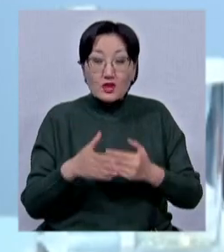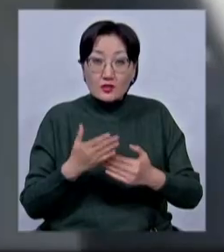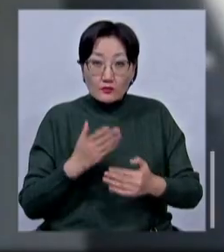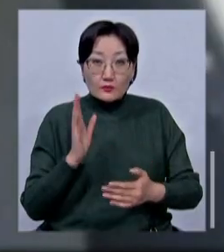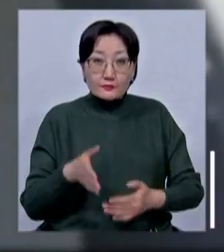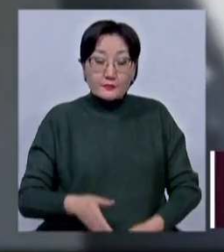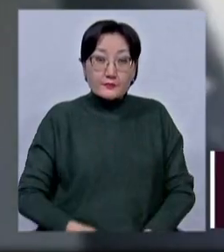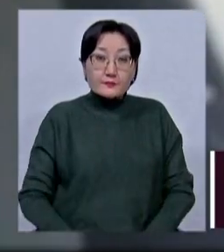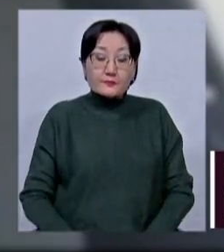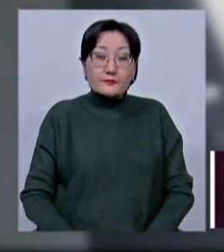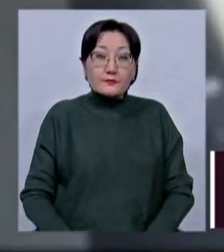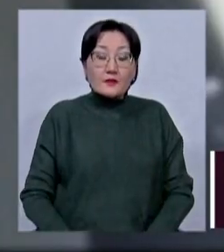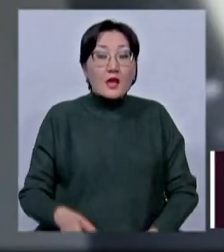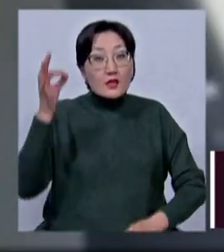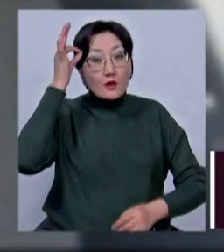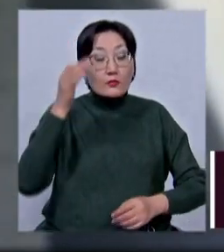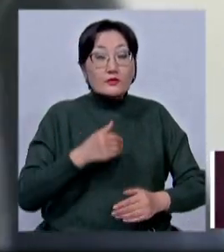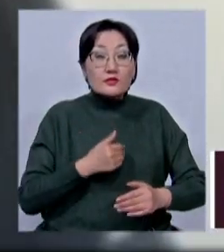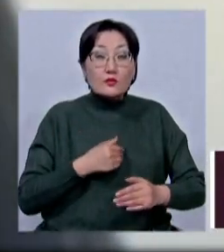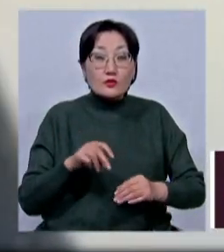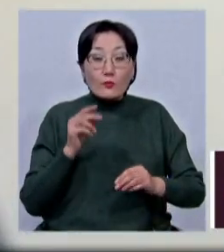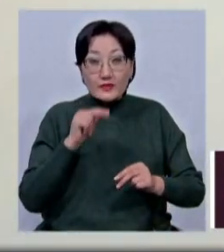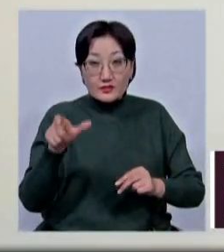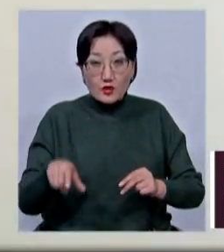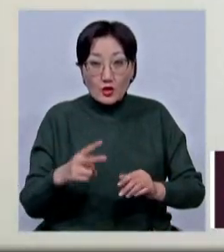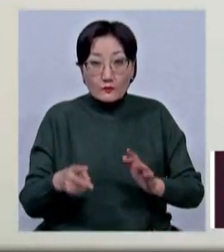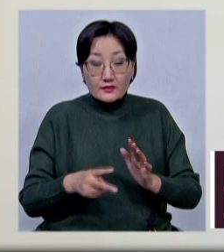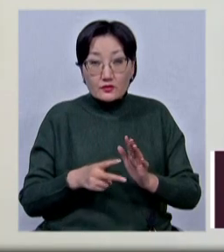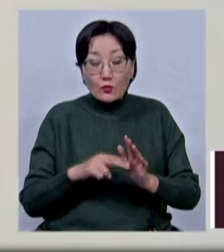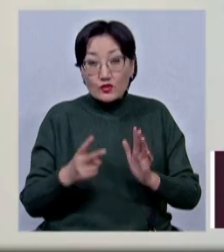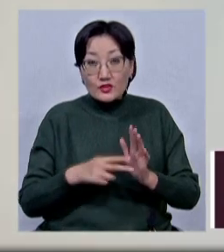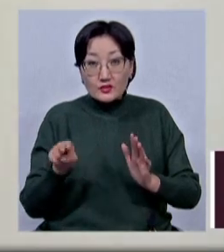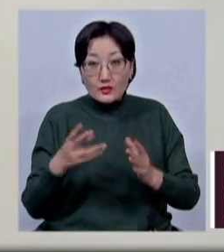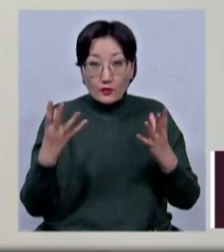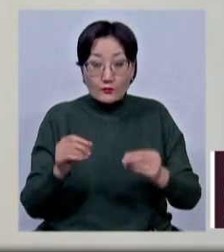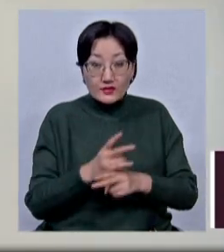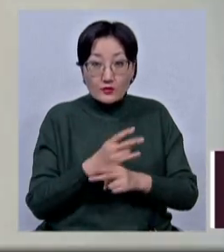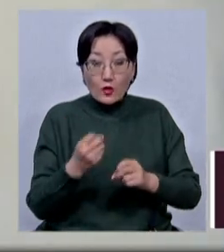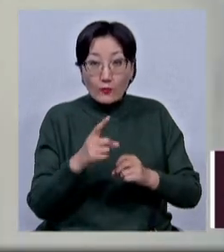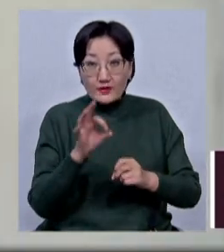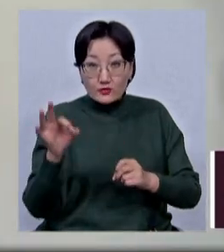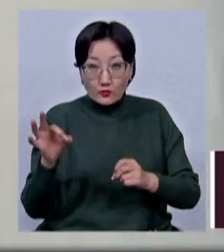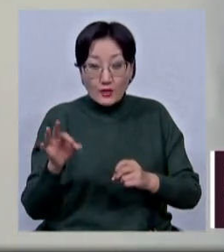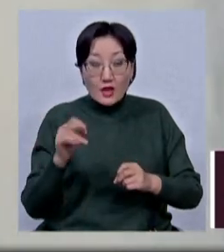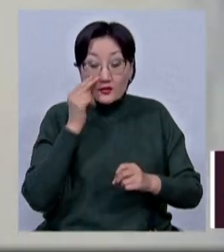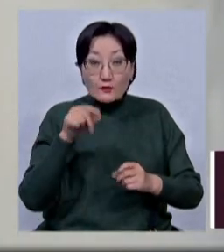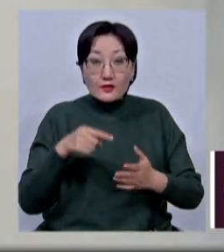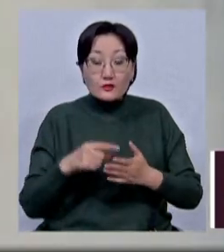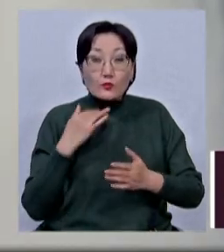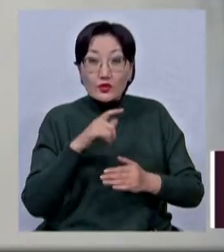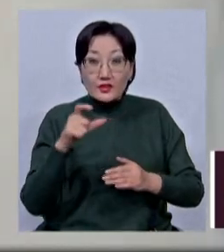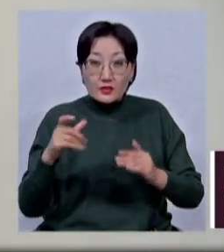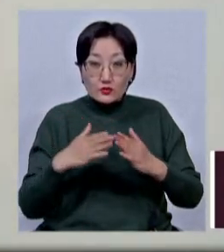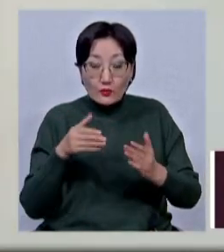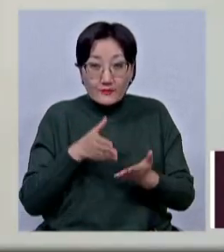көзделген. Естеріңізге сала кетейік, күдікті 1990-ның 17-сі күні түнгі 11-лер шамасында Шымкенттегі